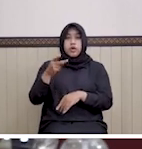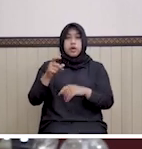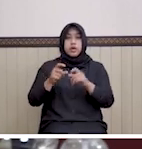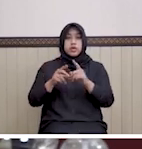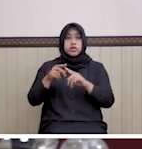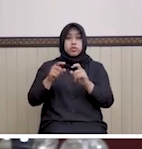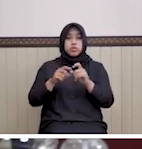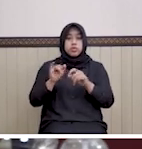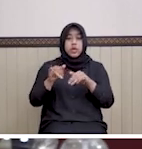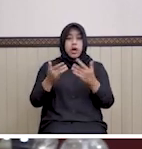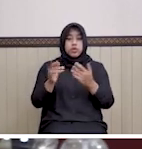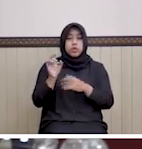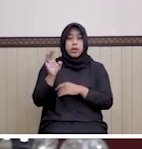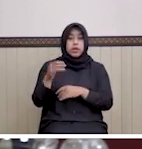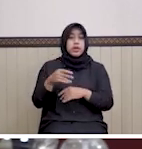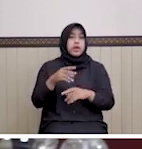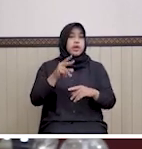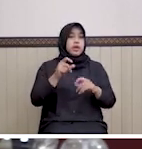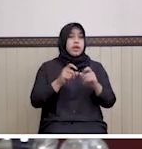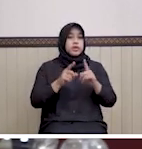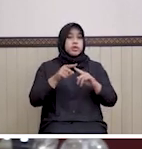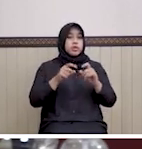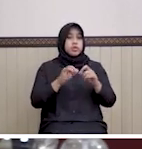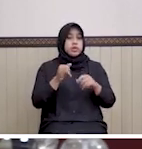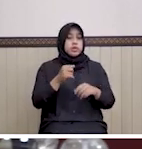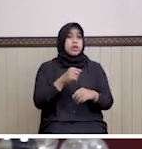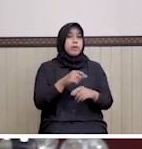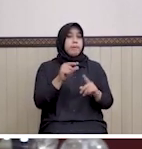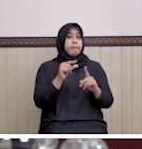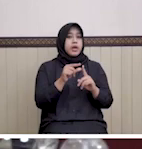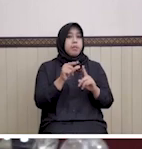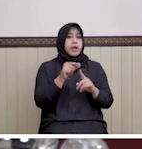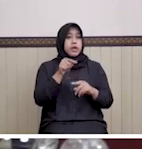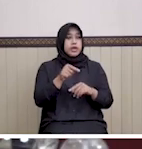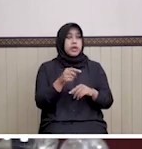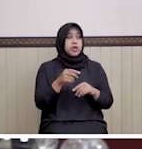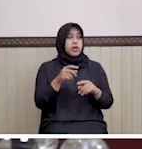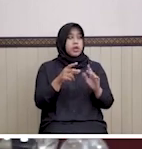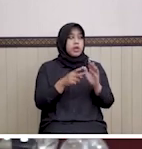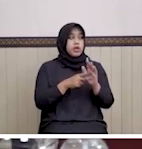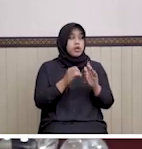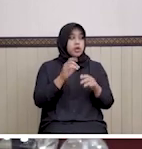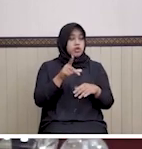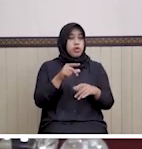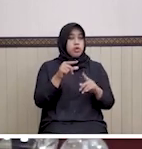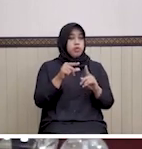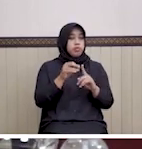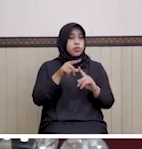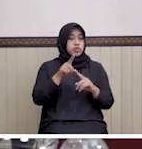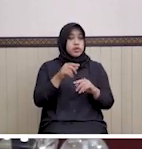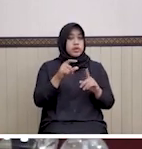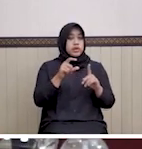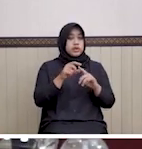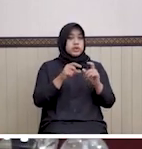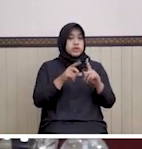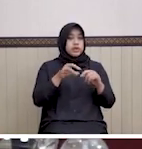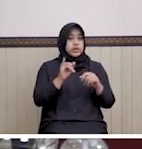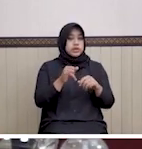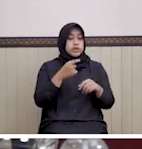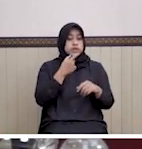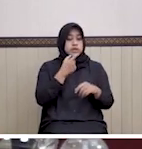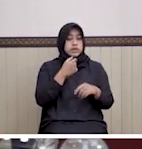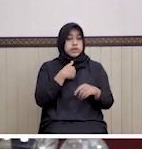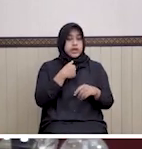restitusi ini gawatnya PPnya itu menurut channel putul karena saya melakukan disertasi saya tentang